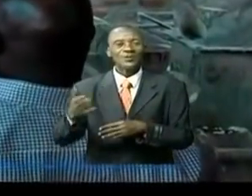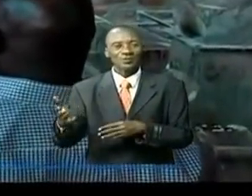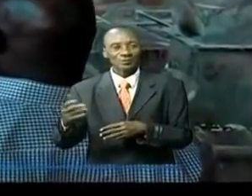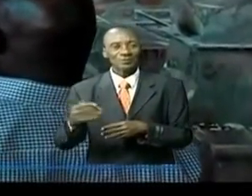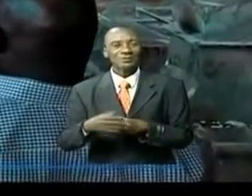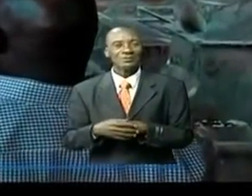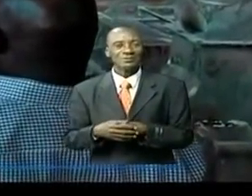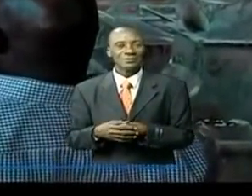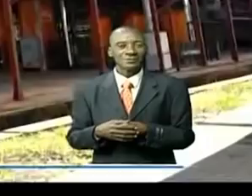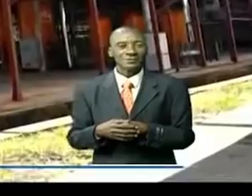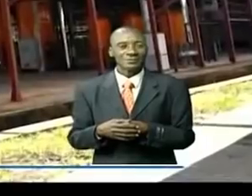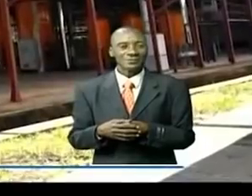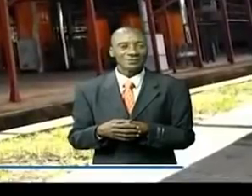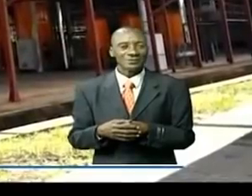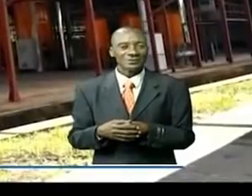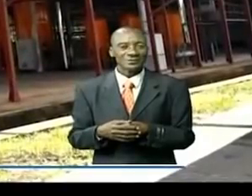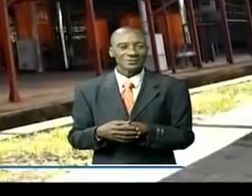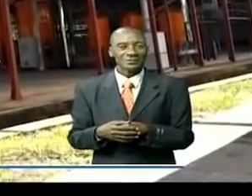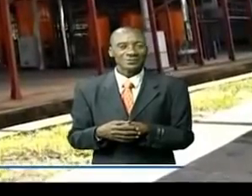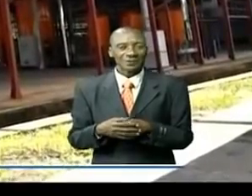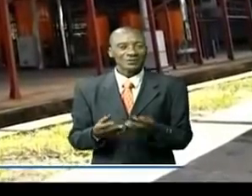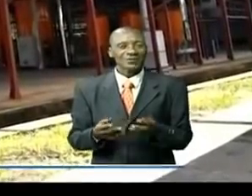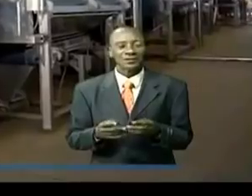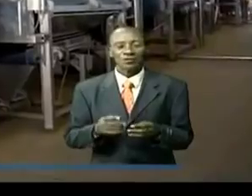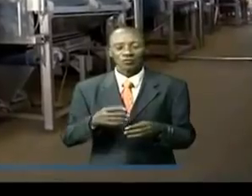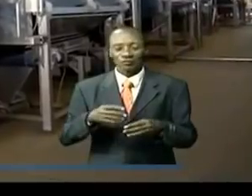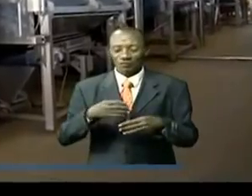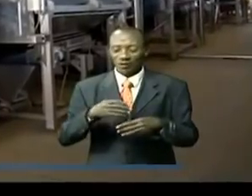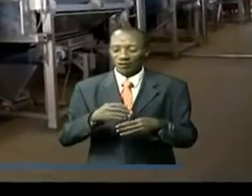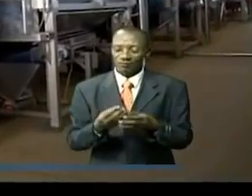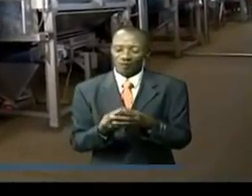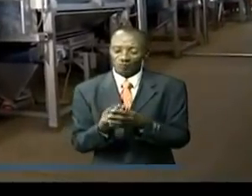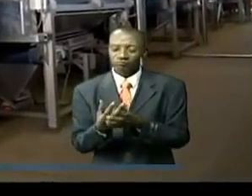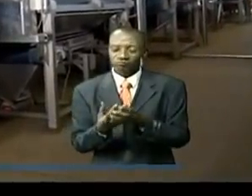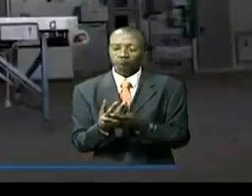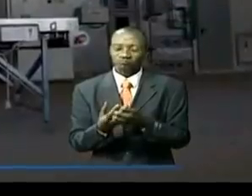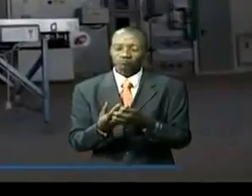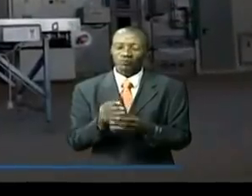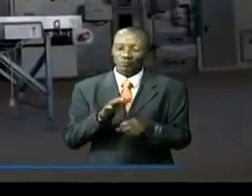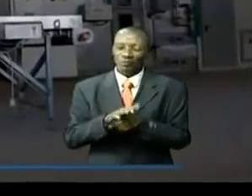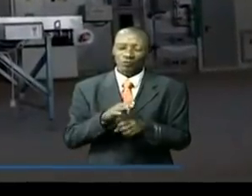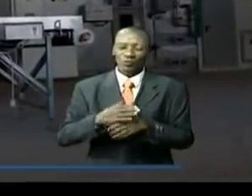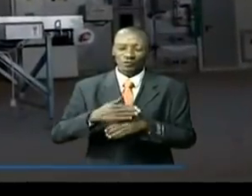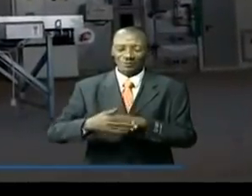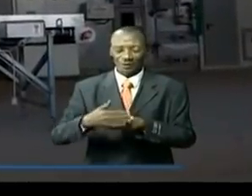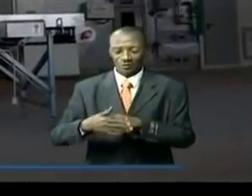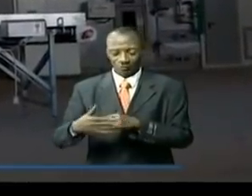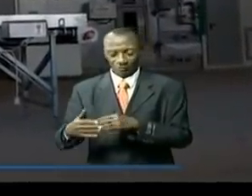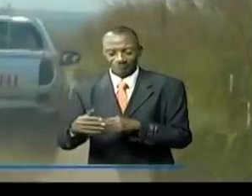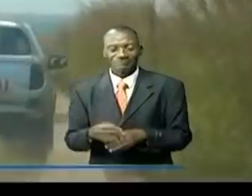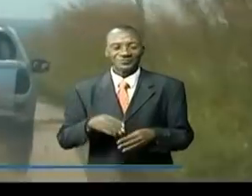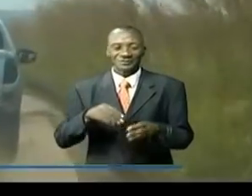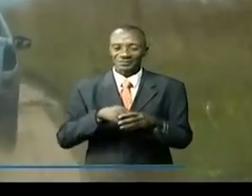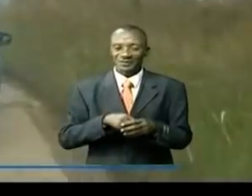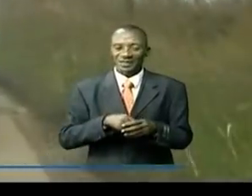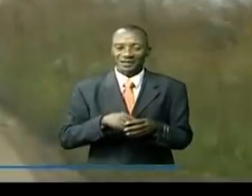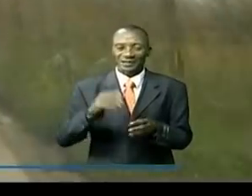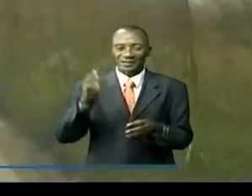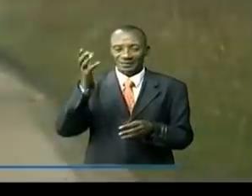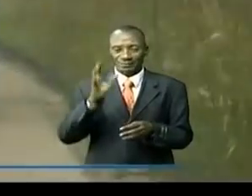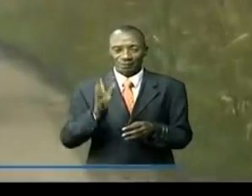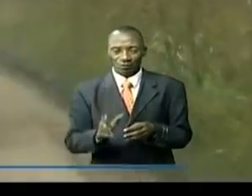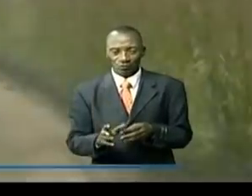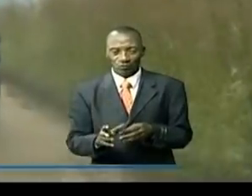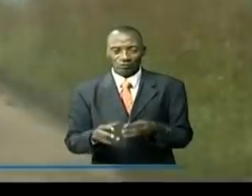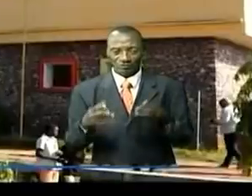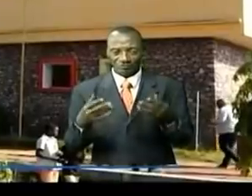1600 hectares de manioc panifiables. Après le Congo central, la mission des experts du projet s'est portée vers la